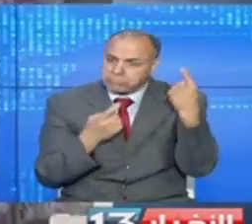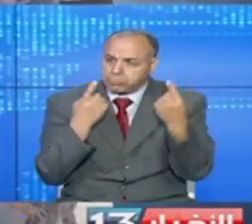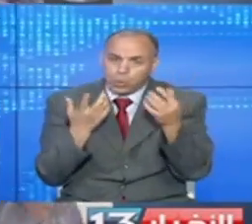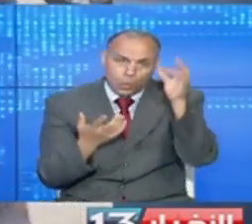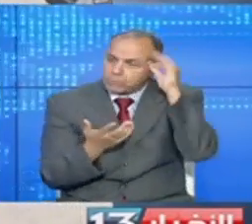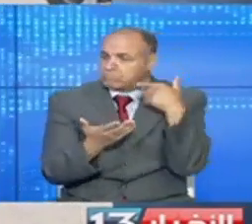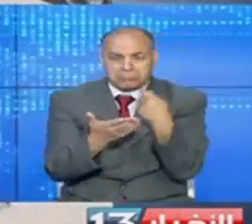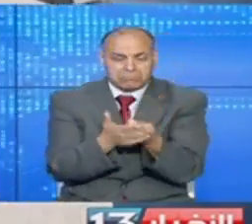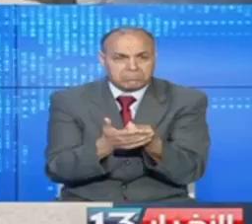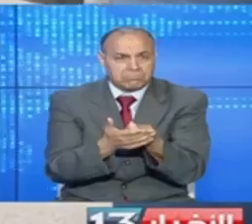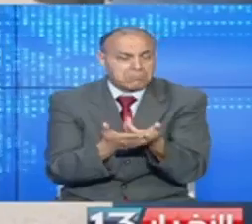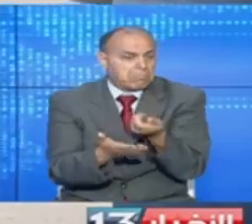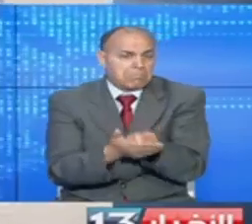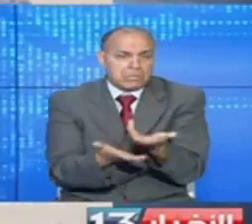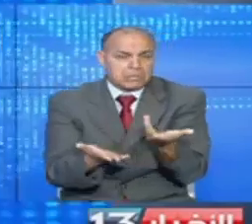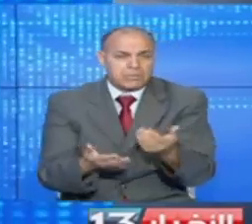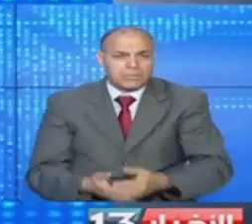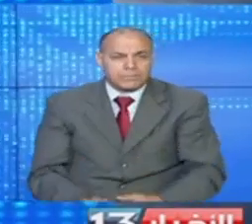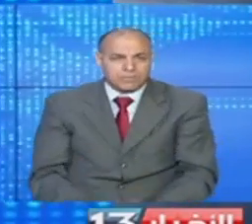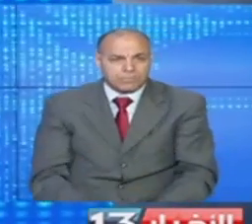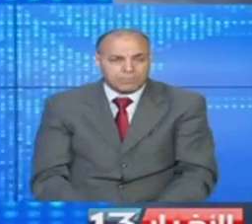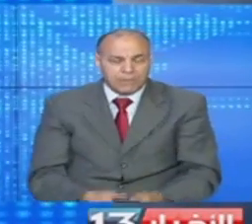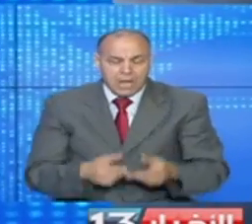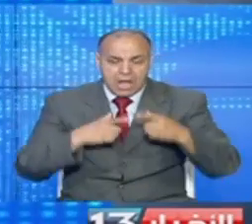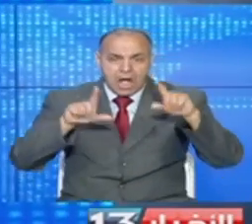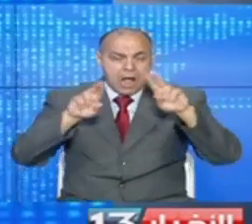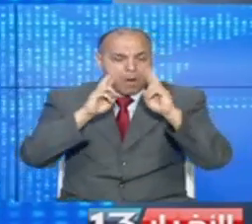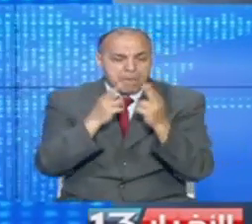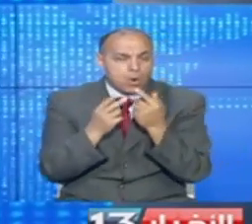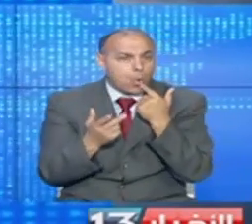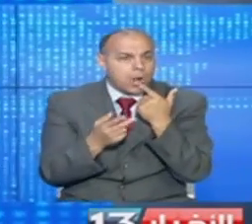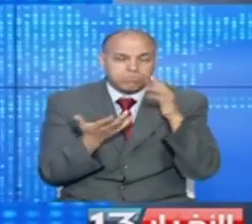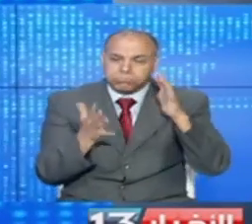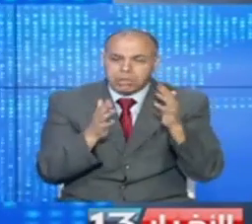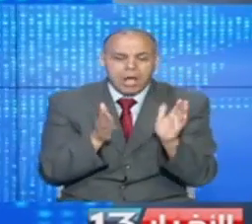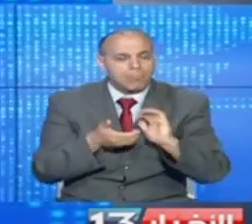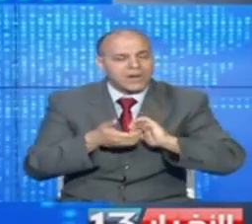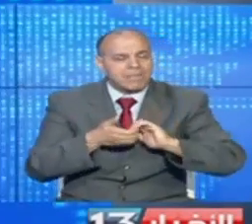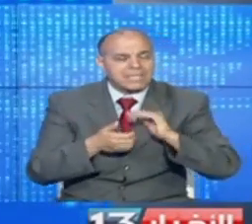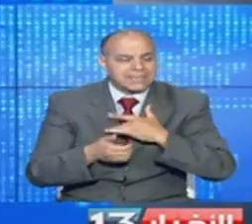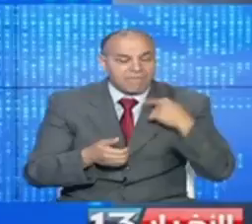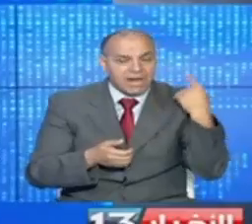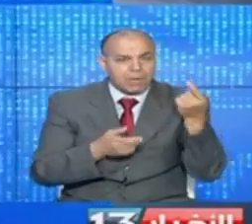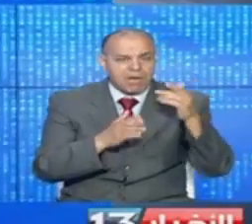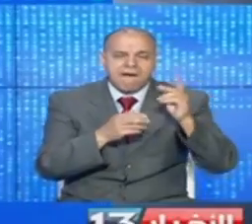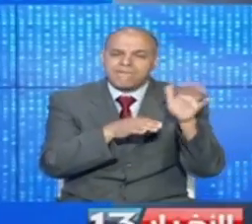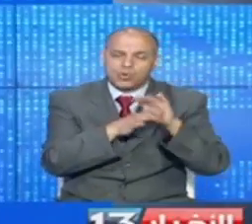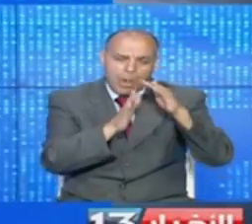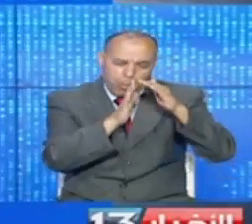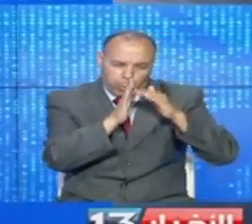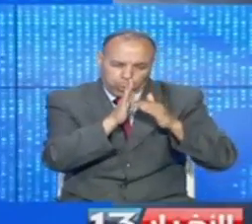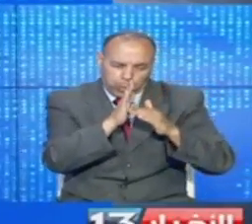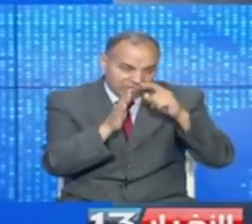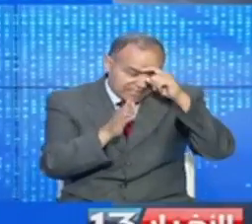يراود التونسيين لأجل. إلى أخبار العالم الآن، حيث توقعت منظمة الصحة العالمية أن يتراجع فيروس كورونا